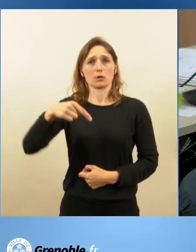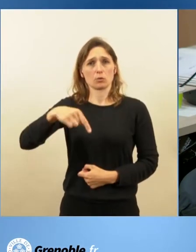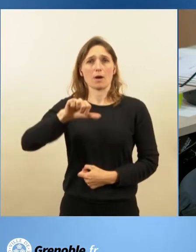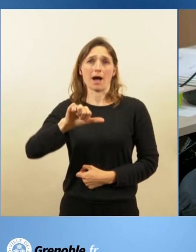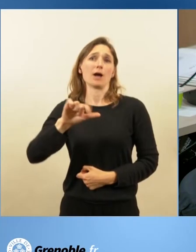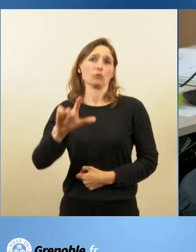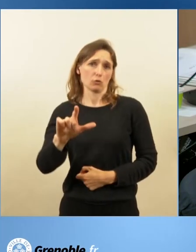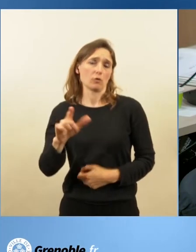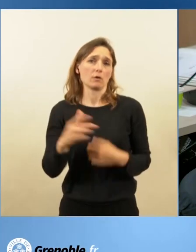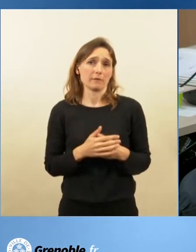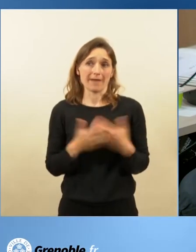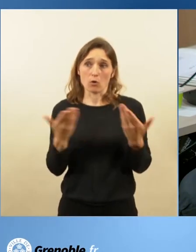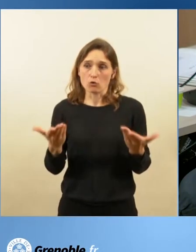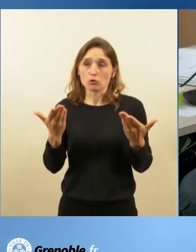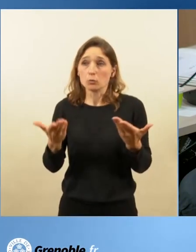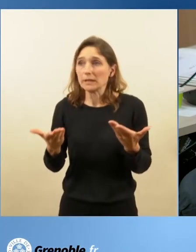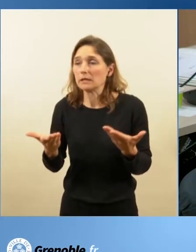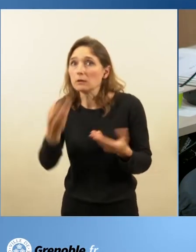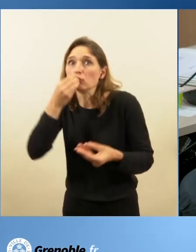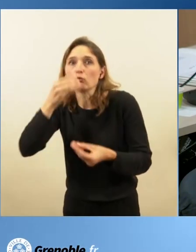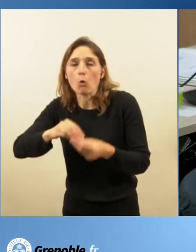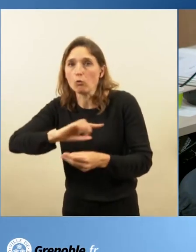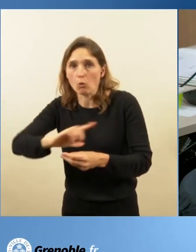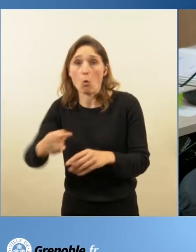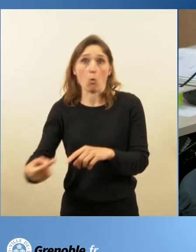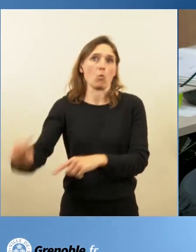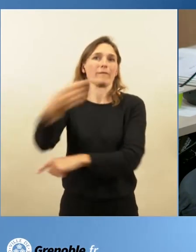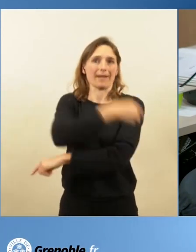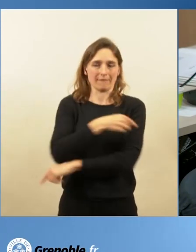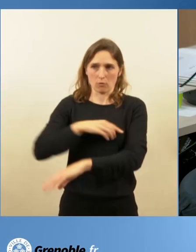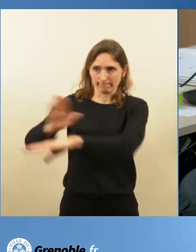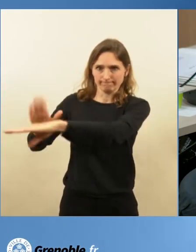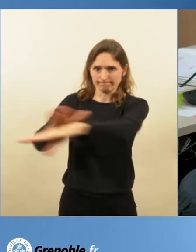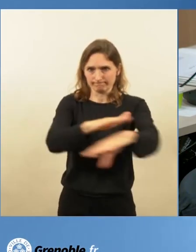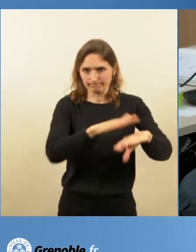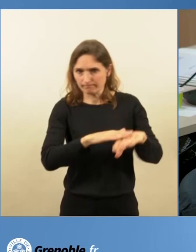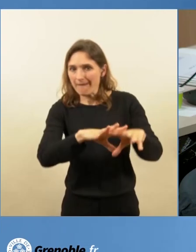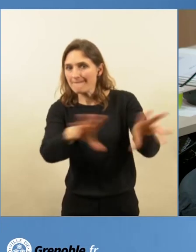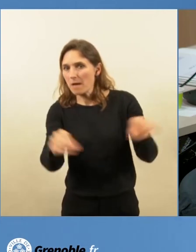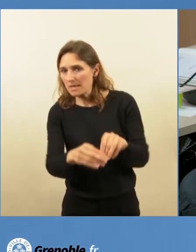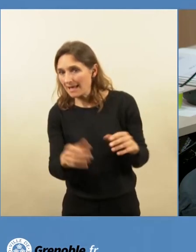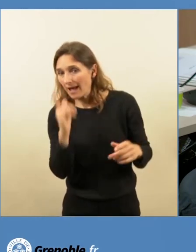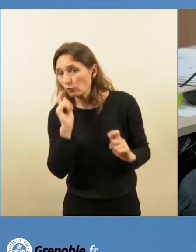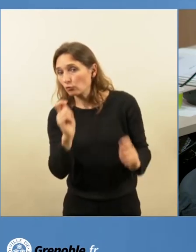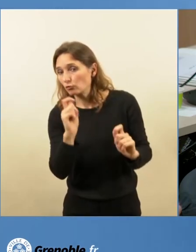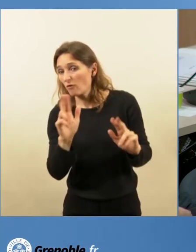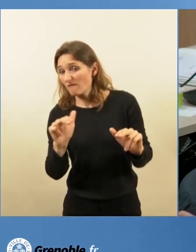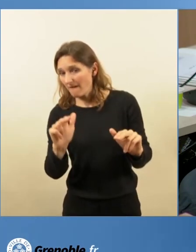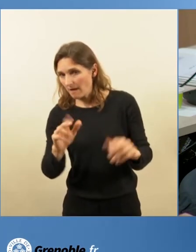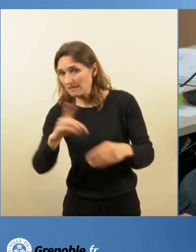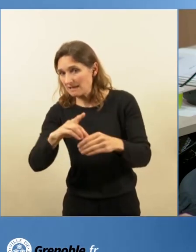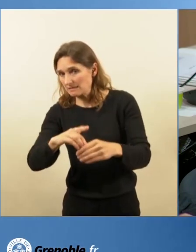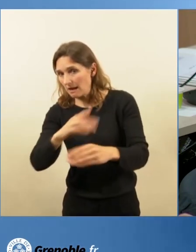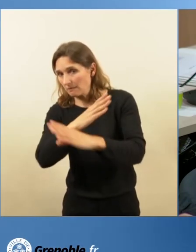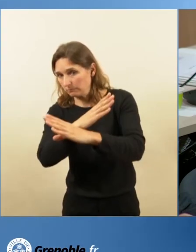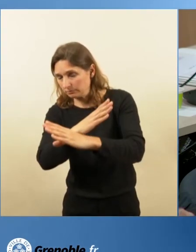prématuré c'est même alerter suffisamment à l'avance les ménages plutôt que de s'embarquer dans des solutions non pérenne